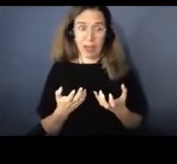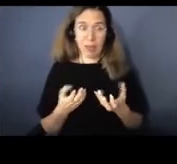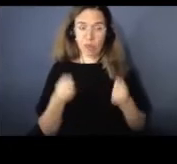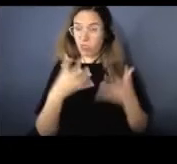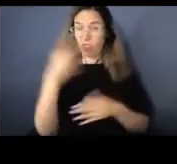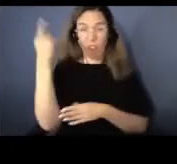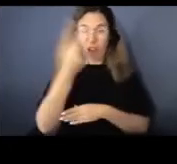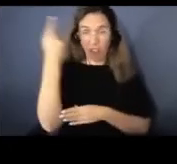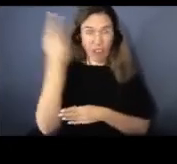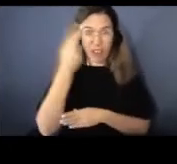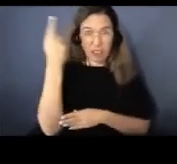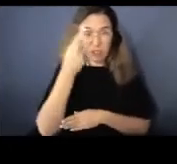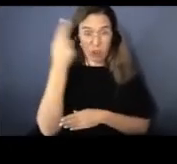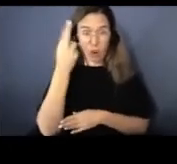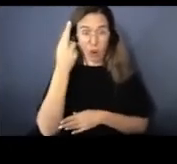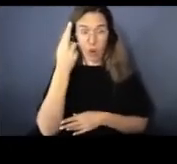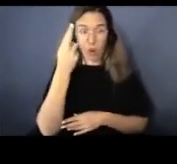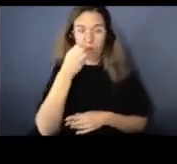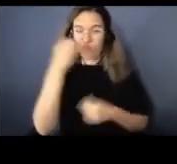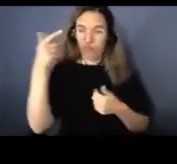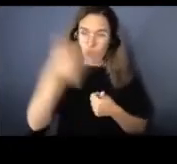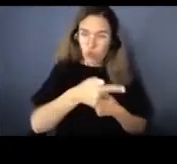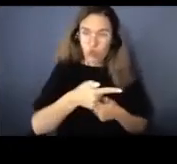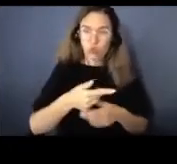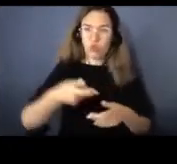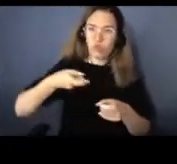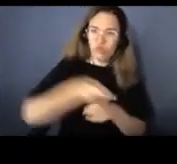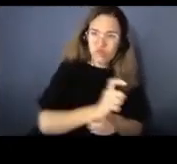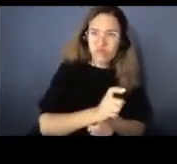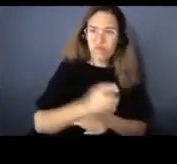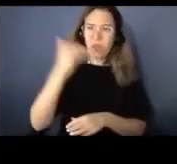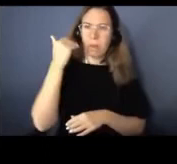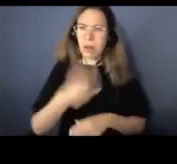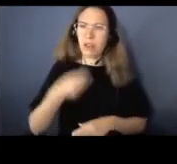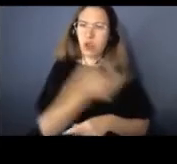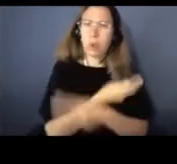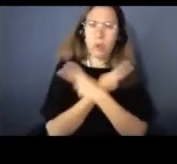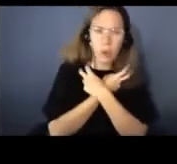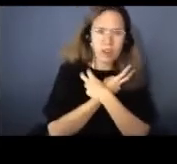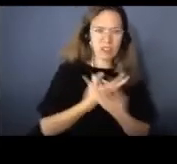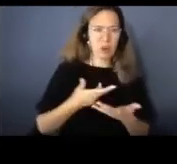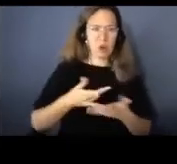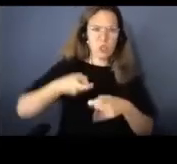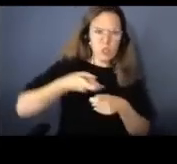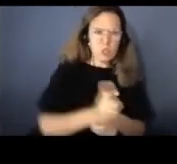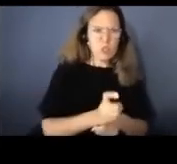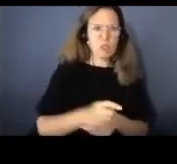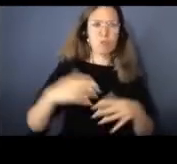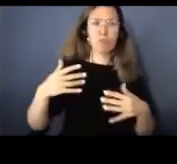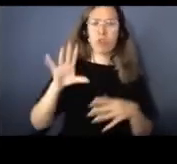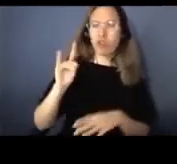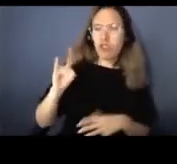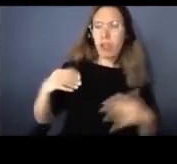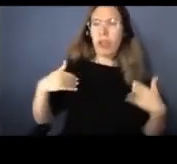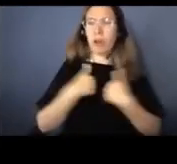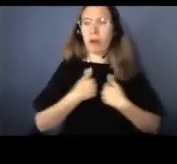excuse légitime tue, bon, mutile, blesse, empoisonne ou estropie des chiens, oiseaux ou animaux